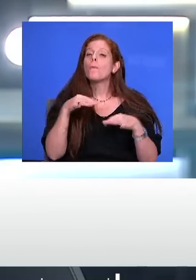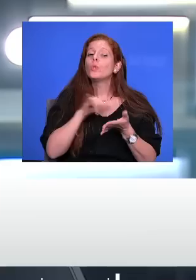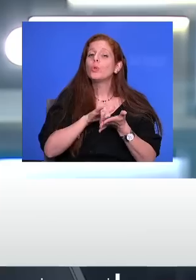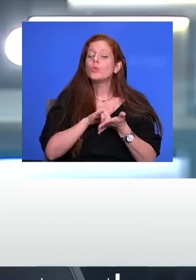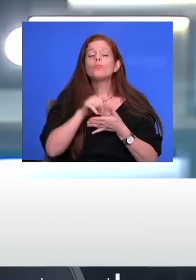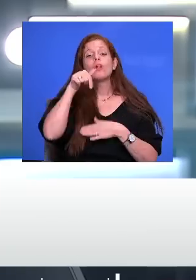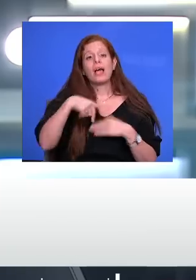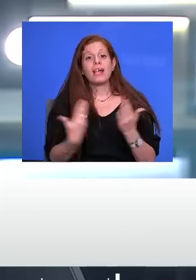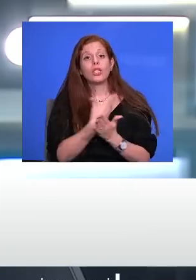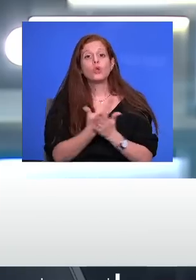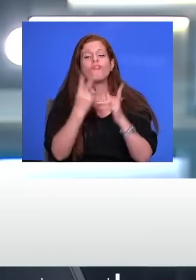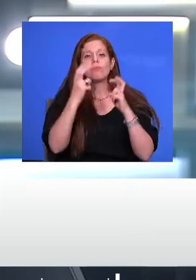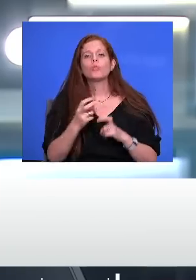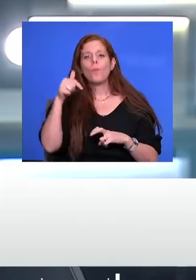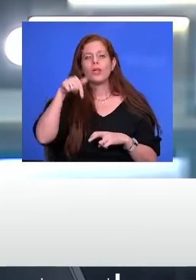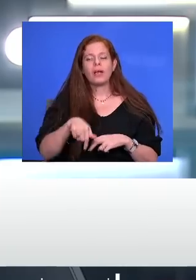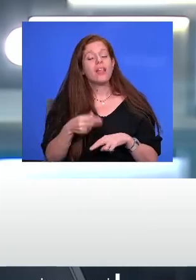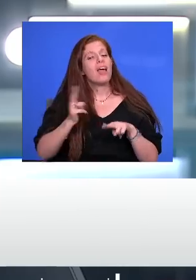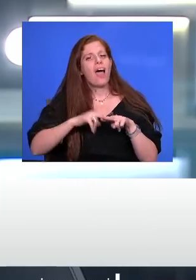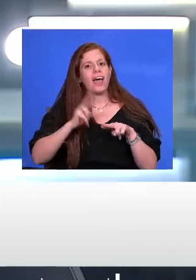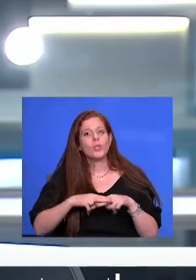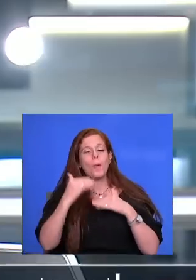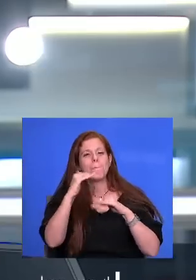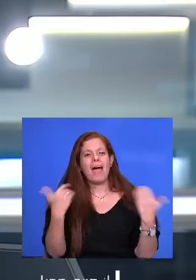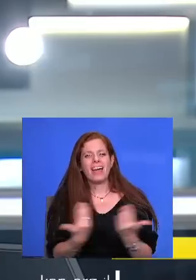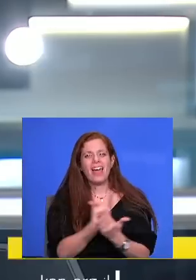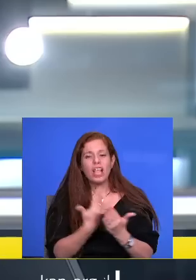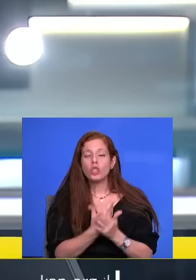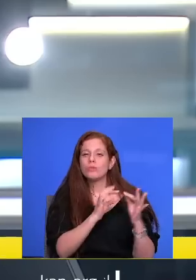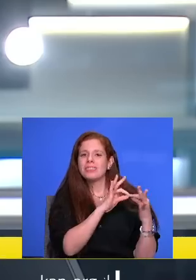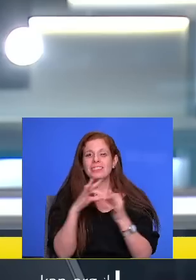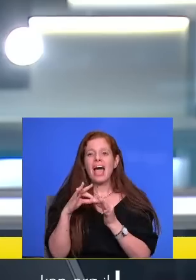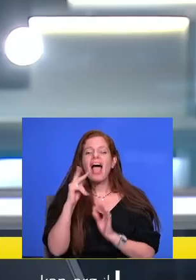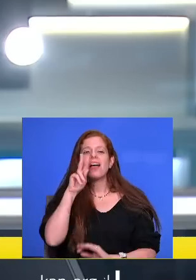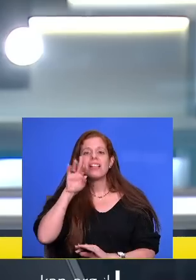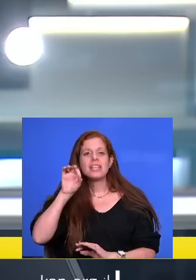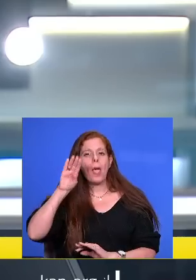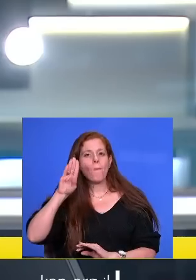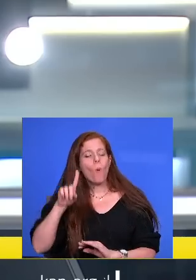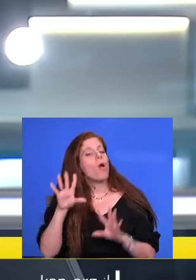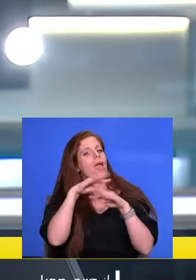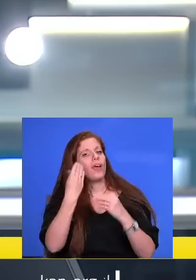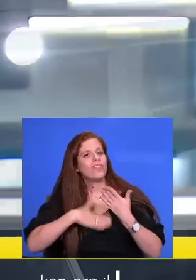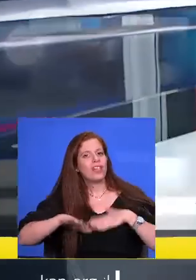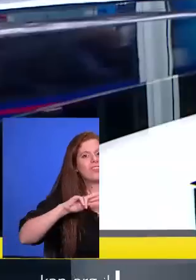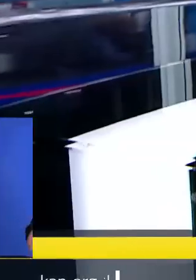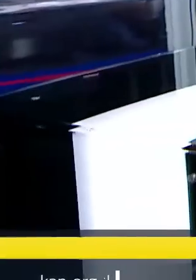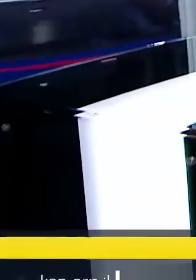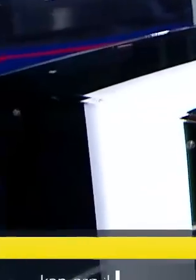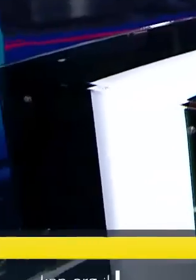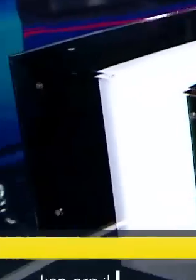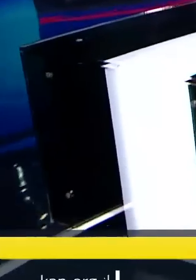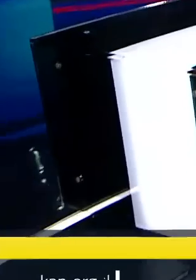חדשות וביישומון כאן. מיד אחרינו פרק חדש בסדרה קרטגו. ערב נעים שיהיה לכם, להתראות.